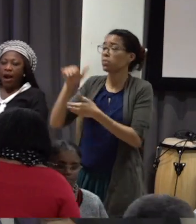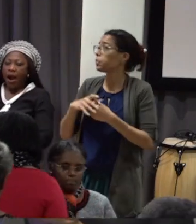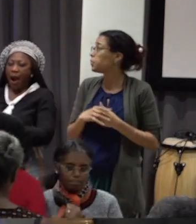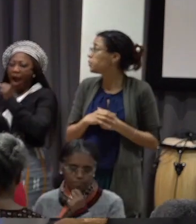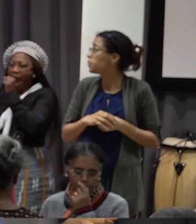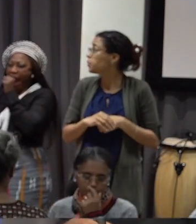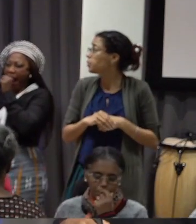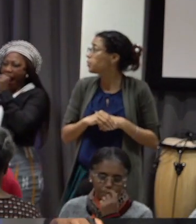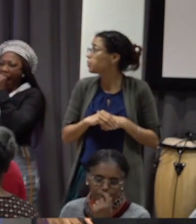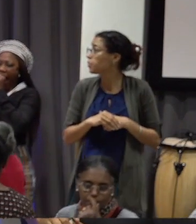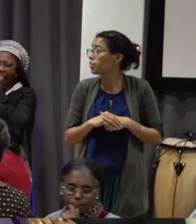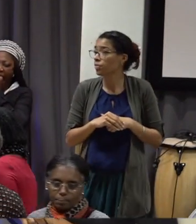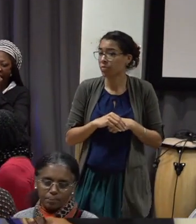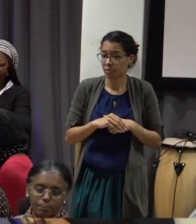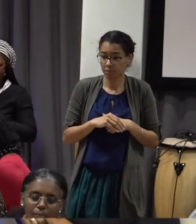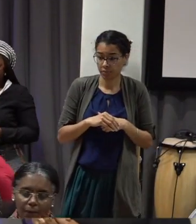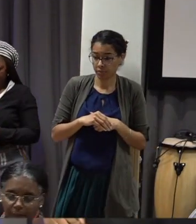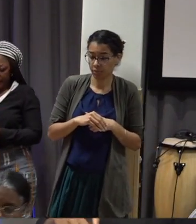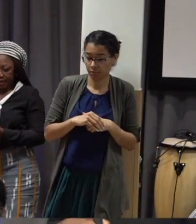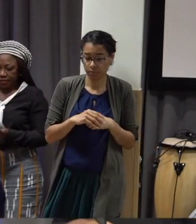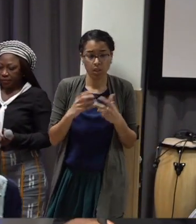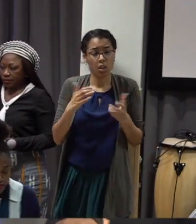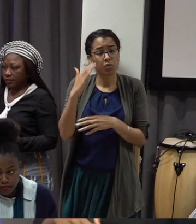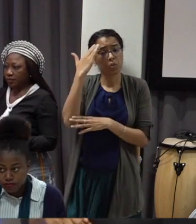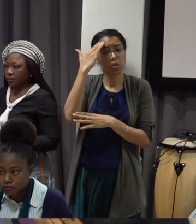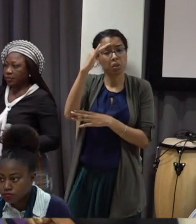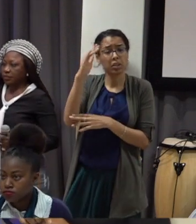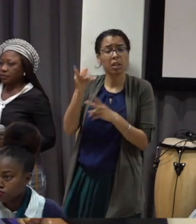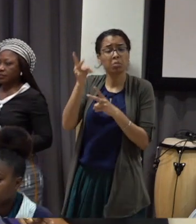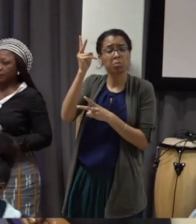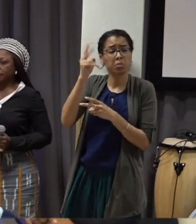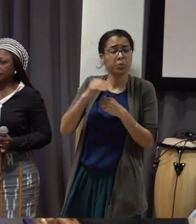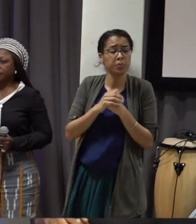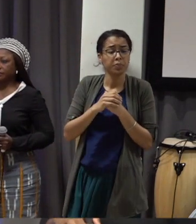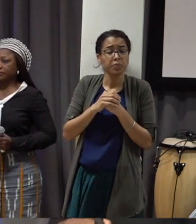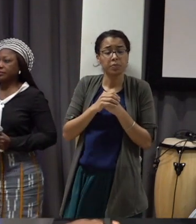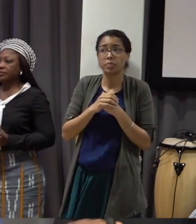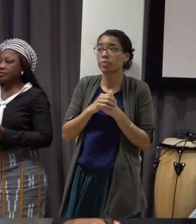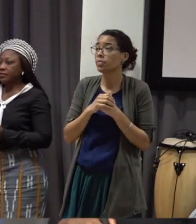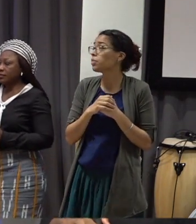Je veux te connaître. Me voici. Alléluia.